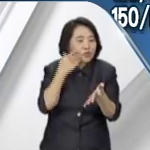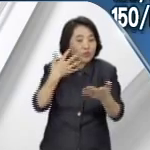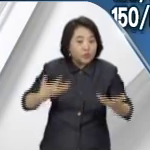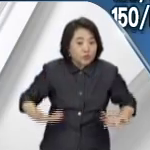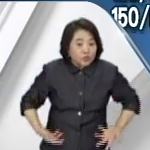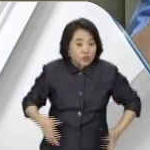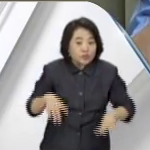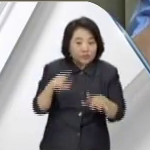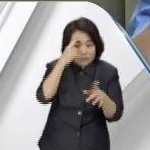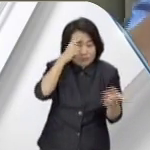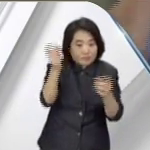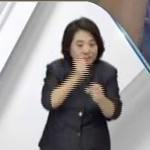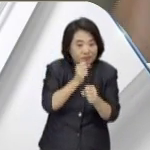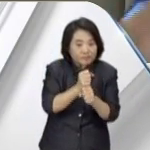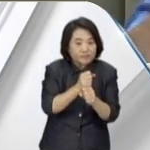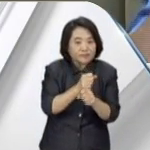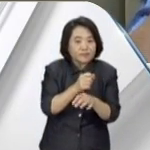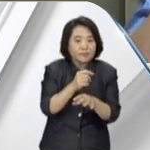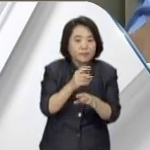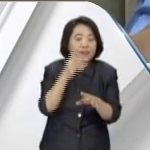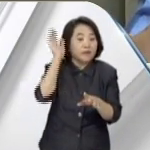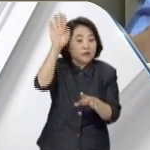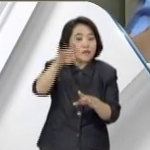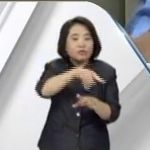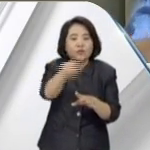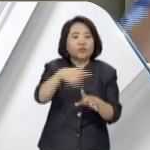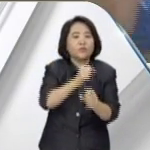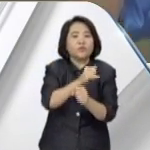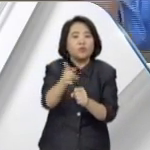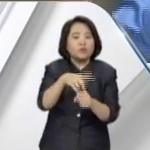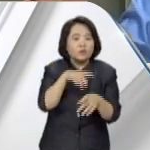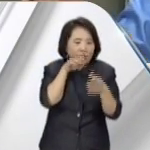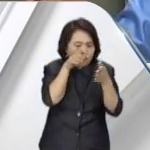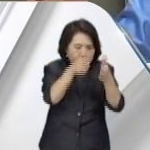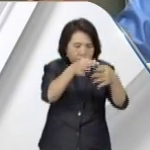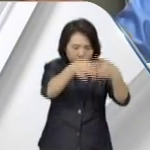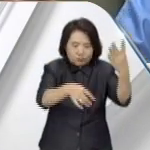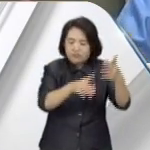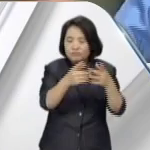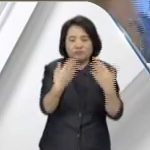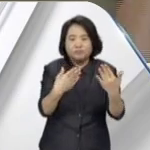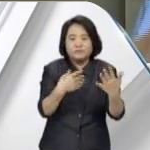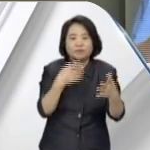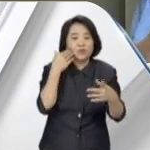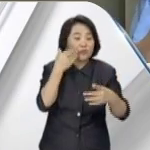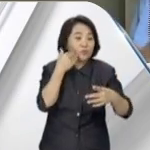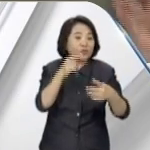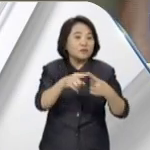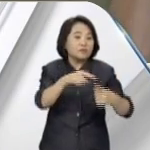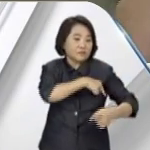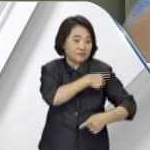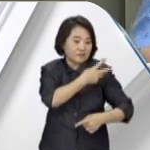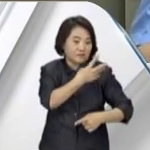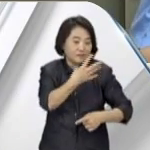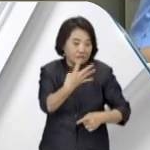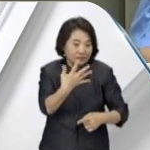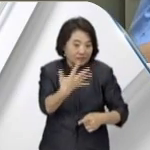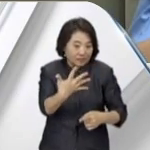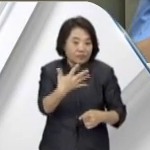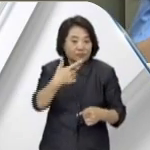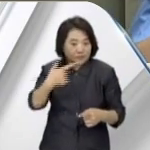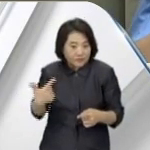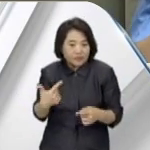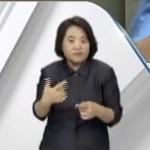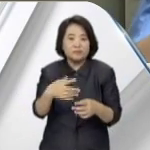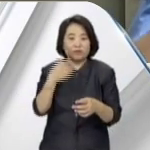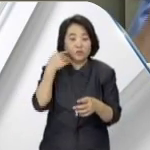来上班过日。 以后劳工朋友很容易了解，从礼拜一到礼拜五到礼拜六，